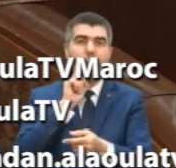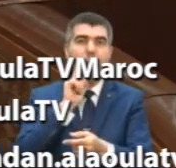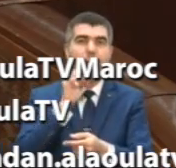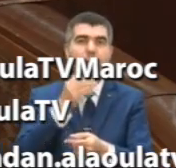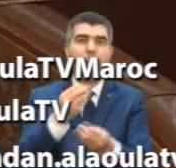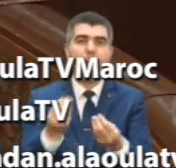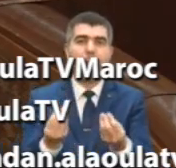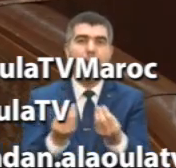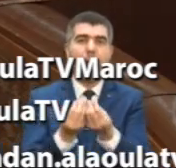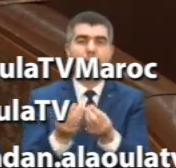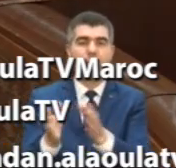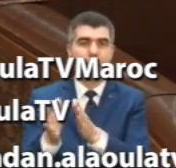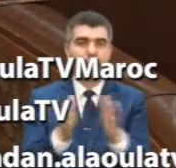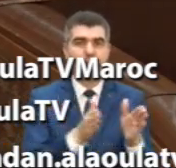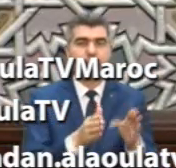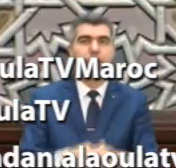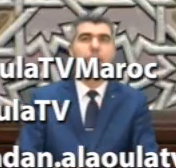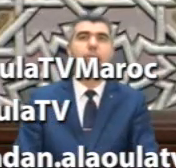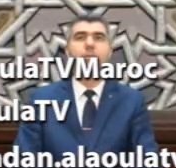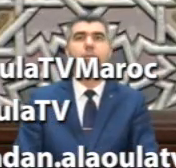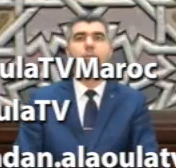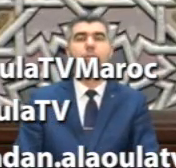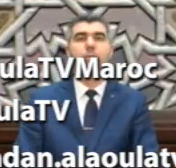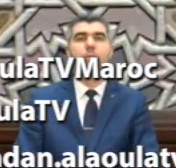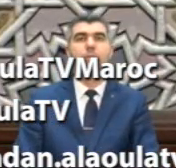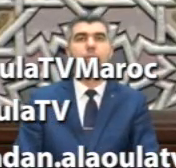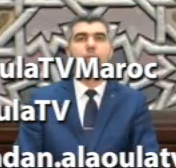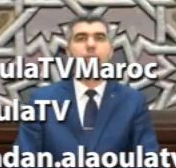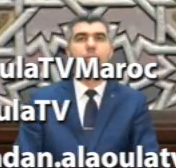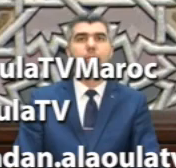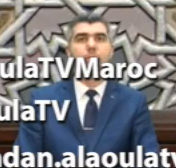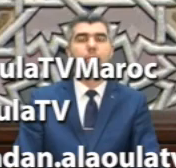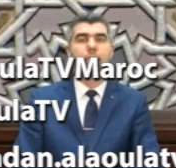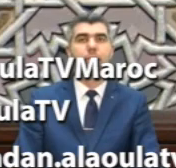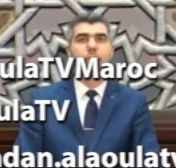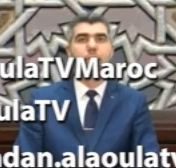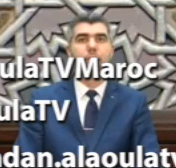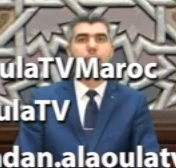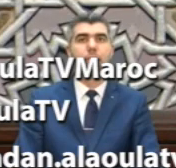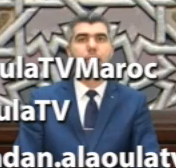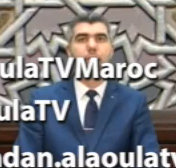القروية. شكرا. تعقيب. تفضل السيد النائب.